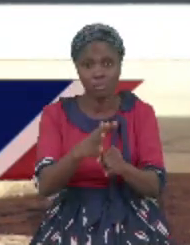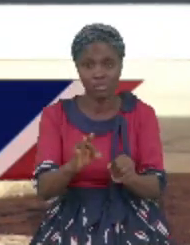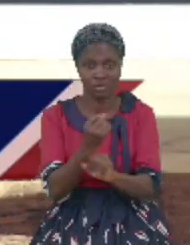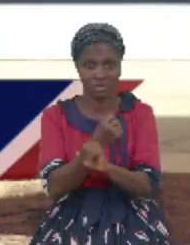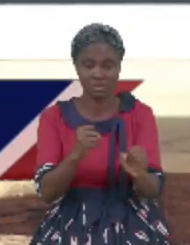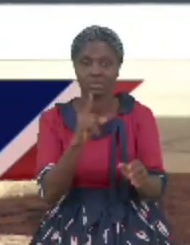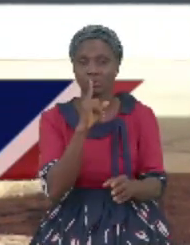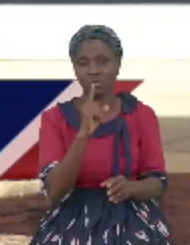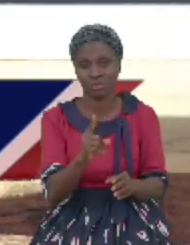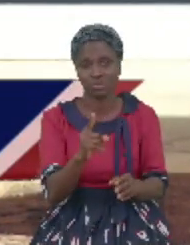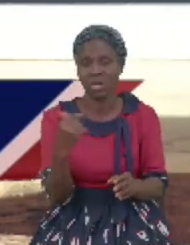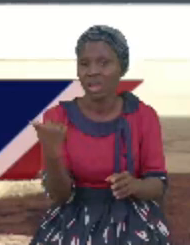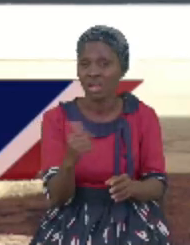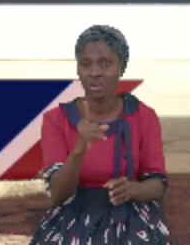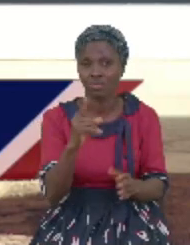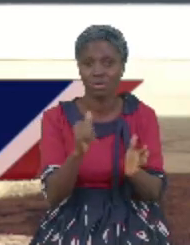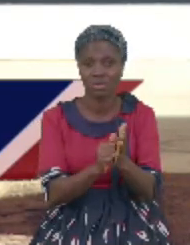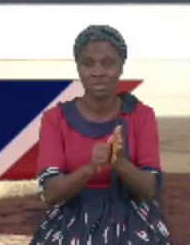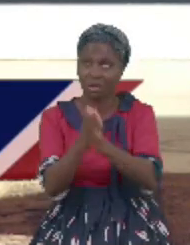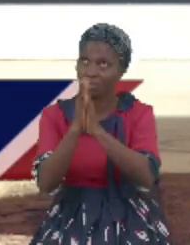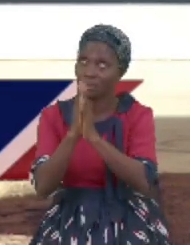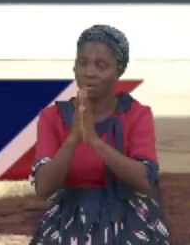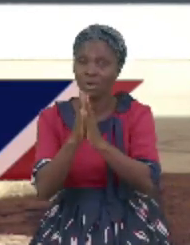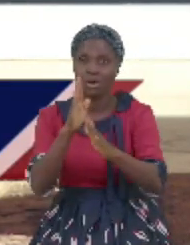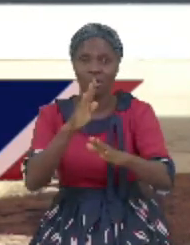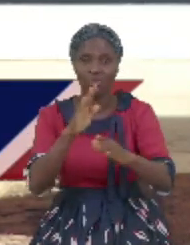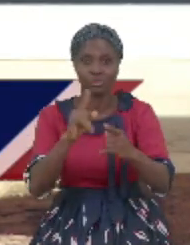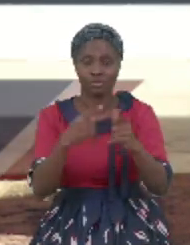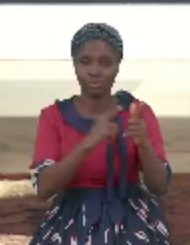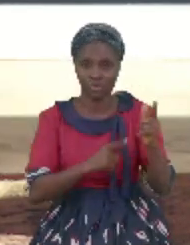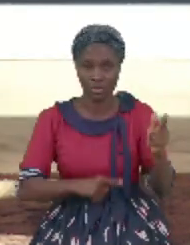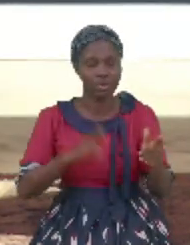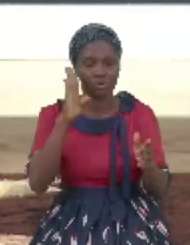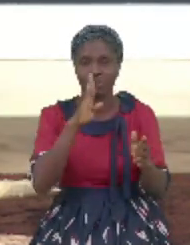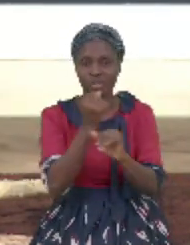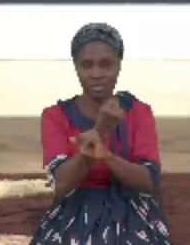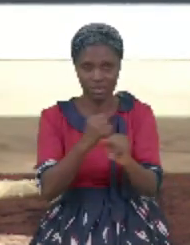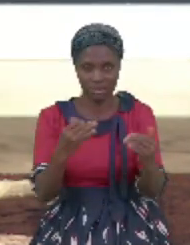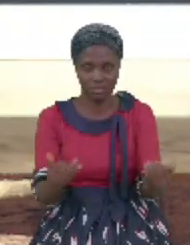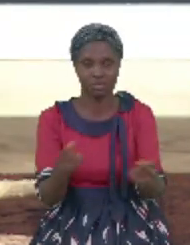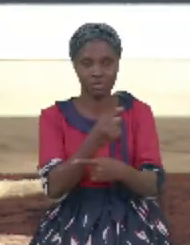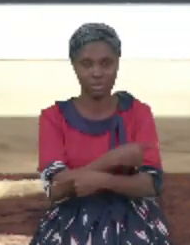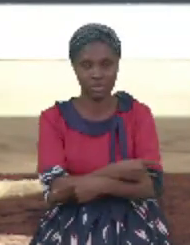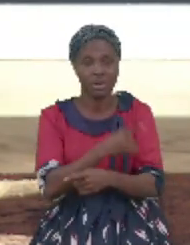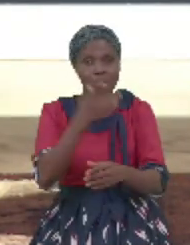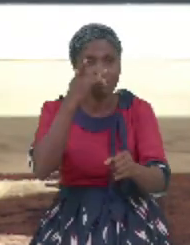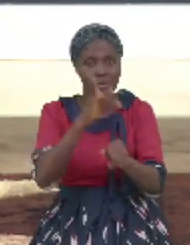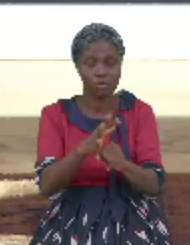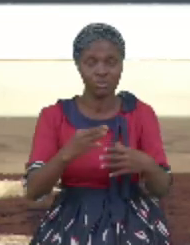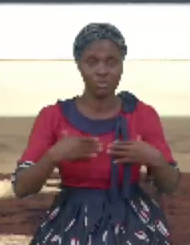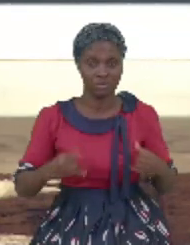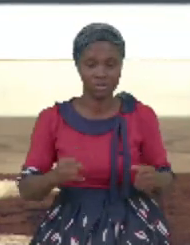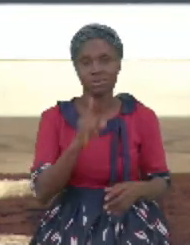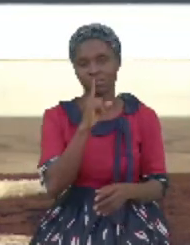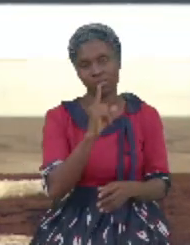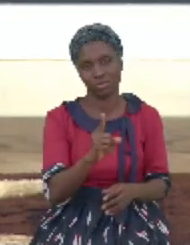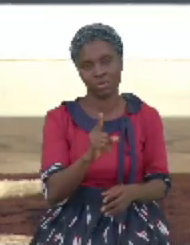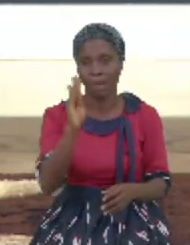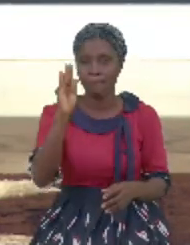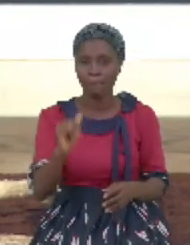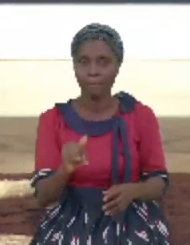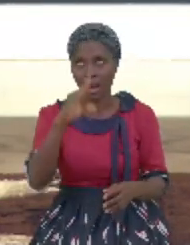La promesse du salut est assurée. Quiconque invoquera le nom du Seigneur sera sauvé ce jour. La promesse de guérison est assurée. C'est